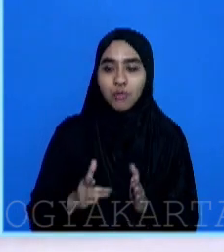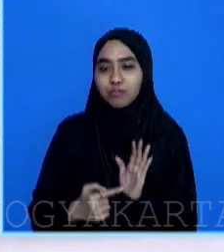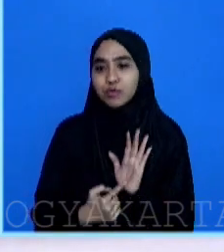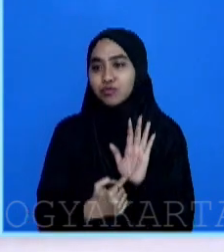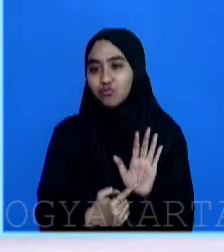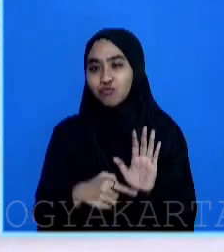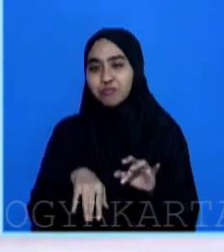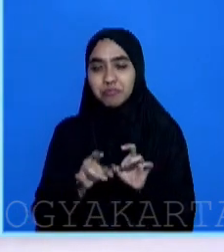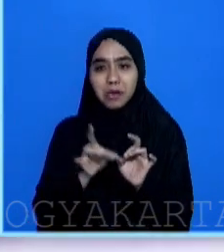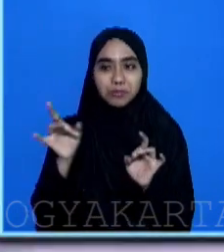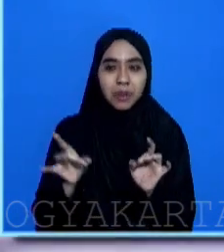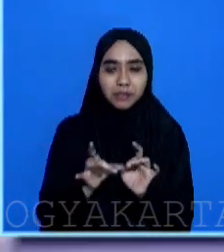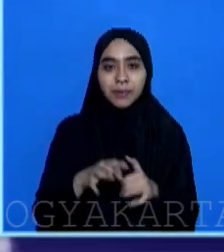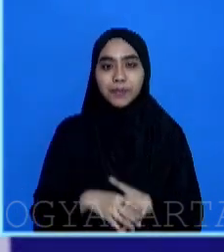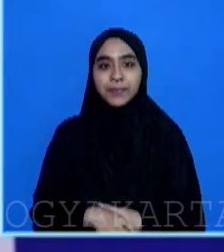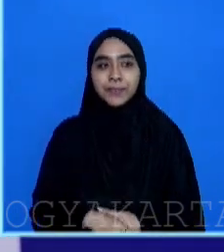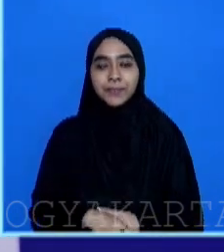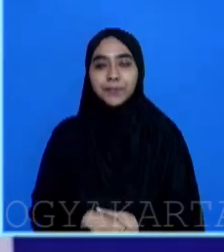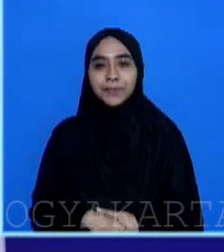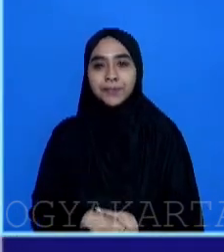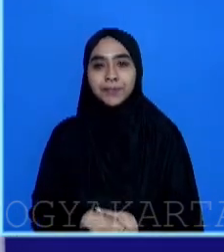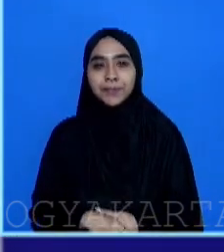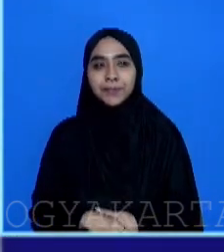edukasi animatronik.